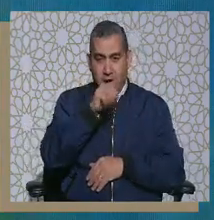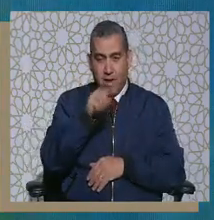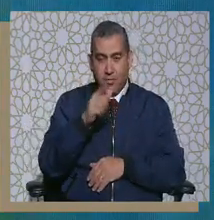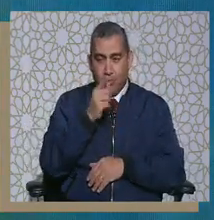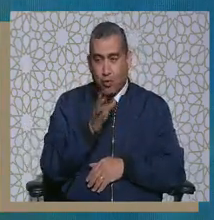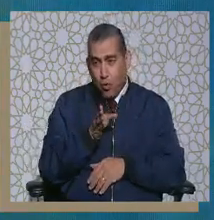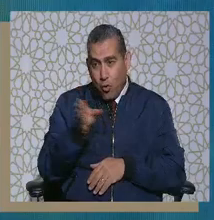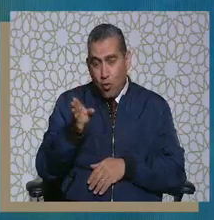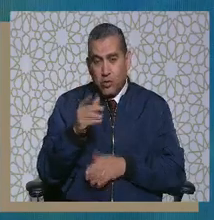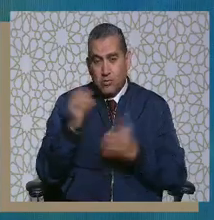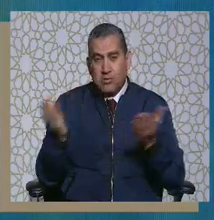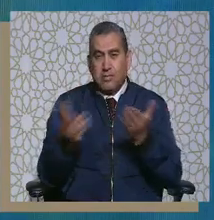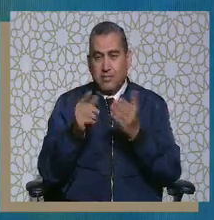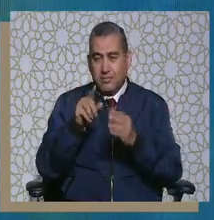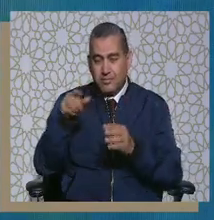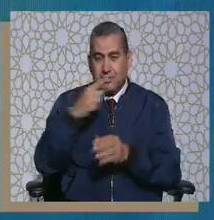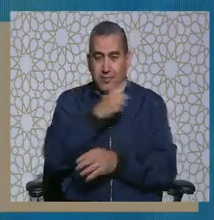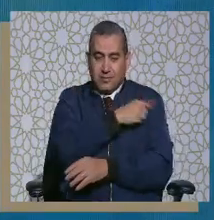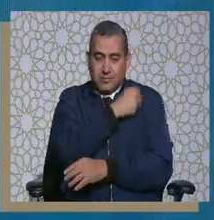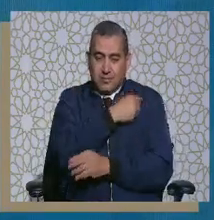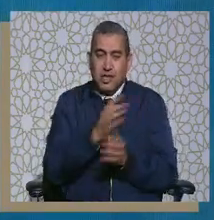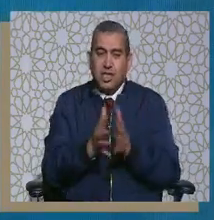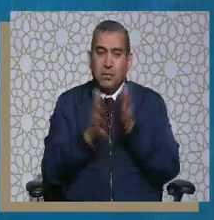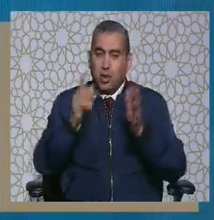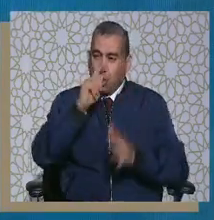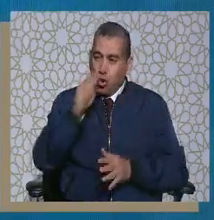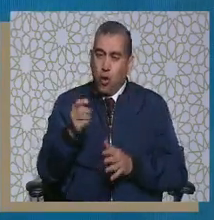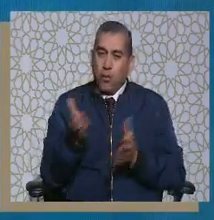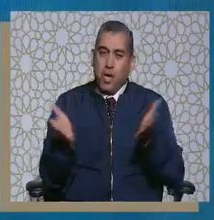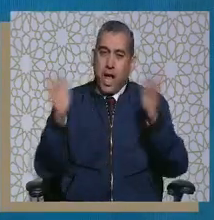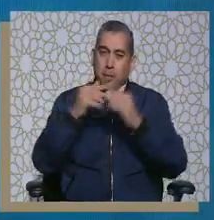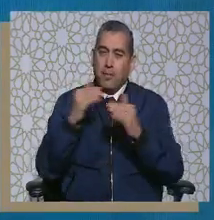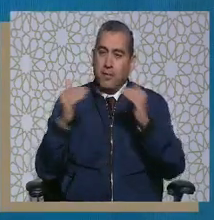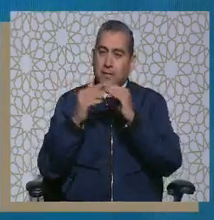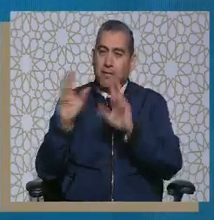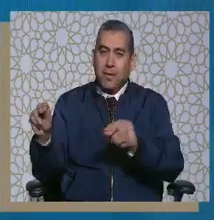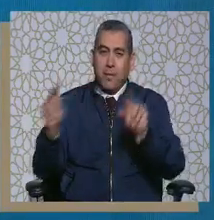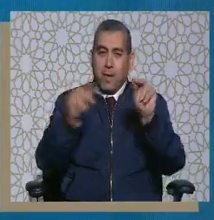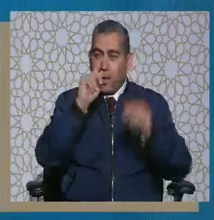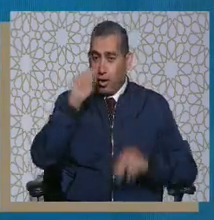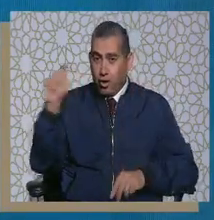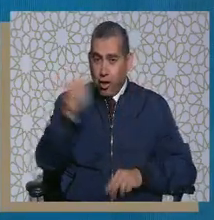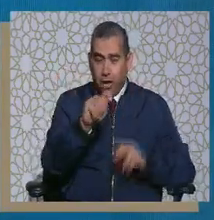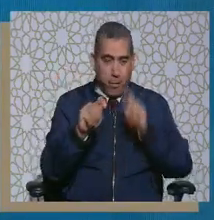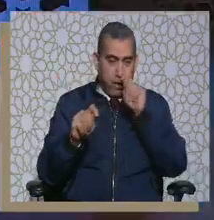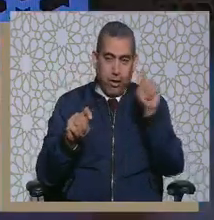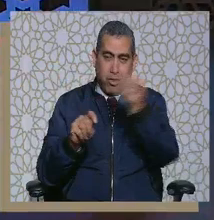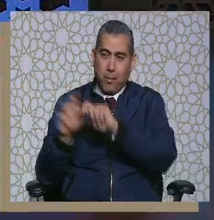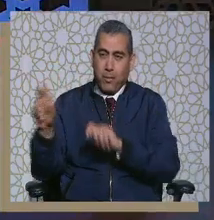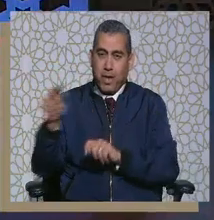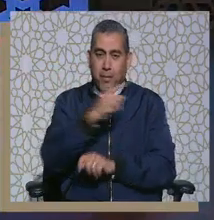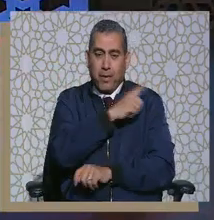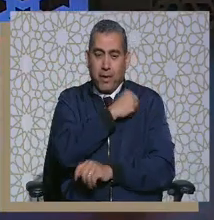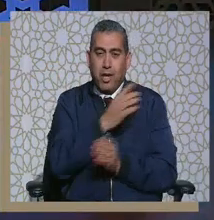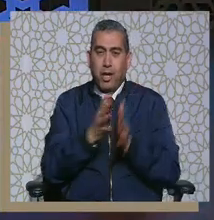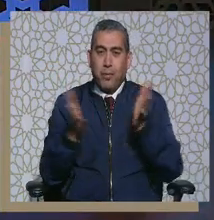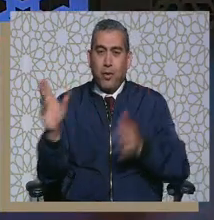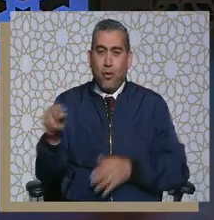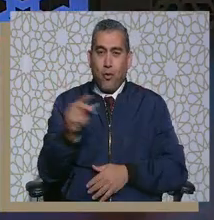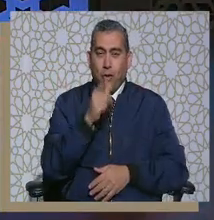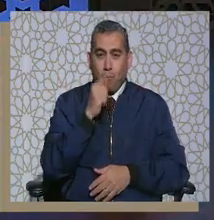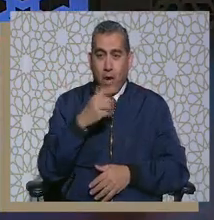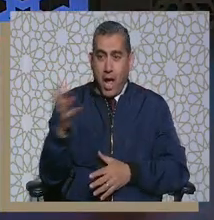دخلتوا خلاص في دايره الكبائر دايره الظلم انت بقيت زيهم ظال طب والحل هو ايه ان انت